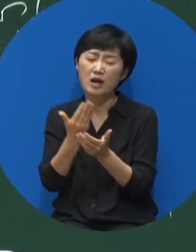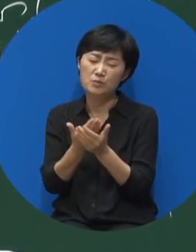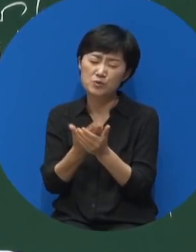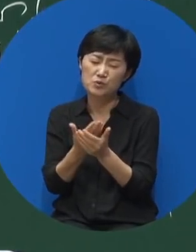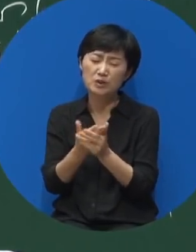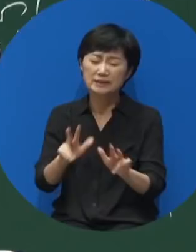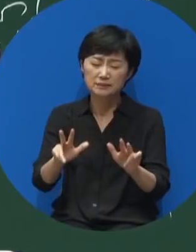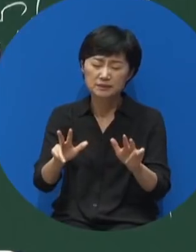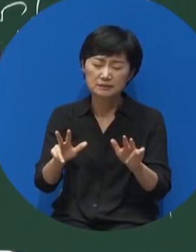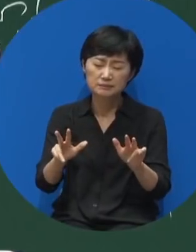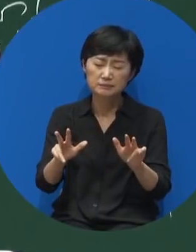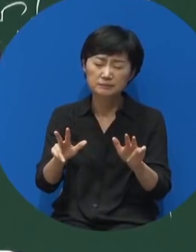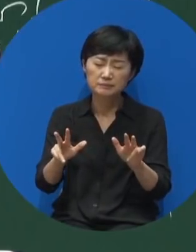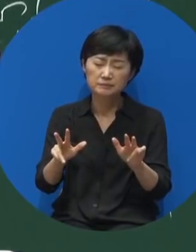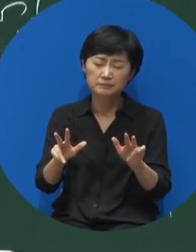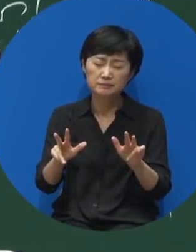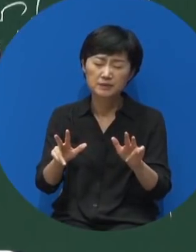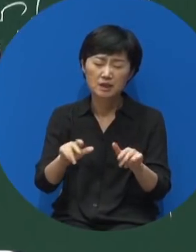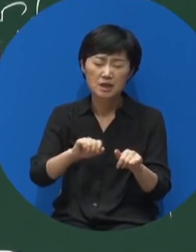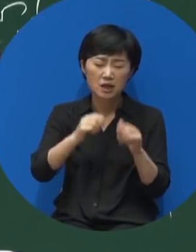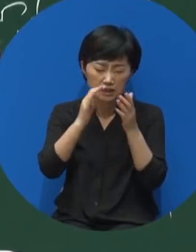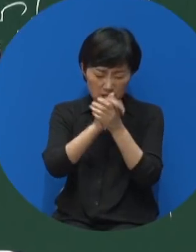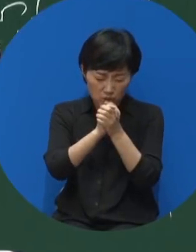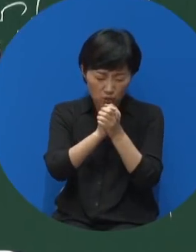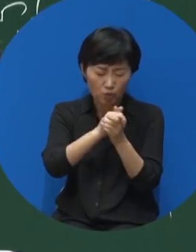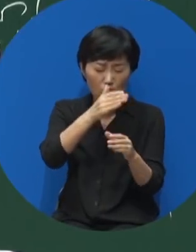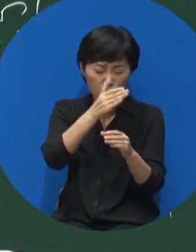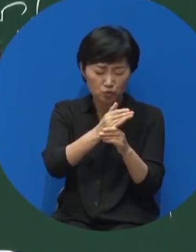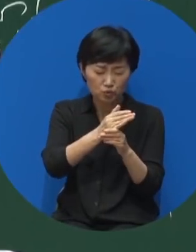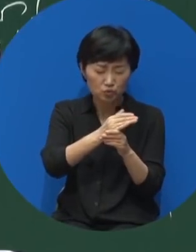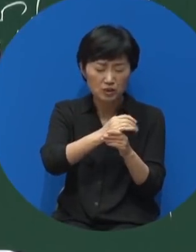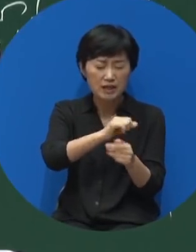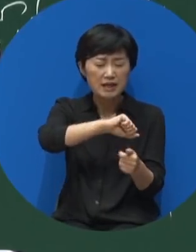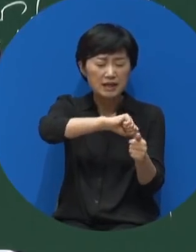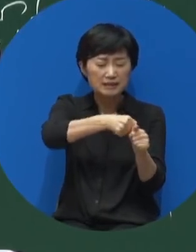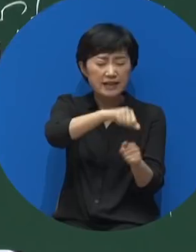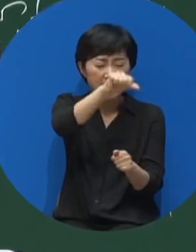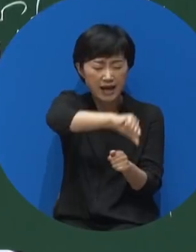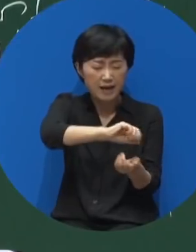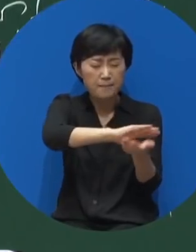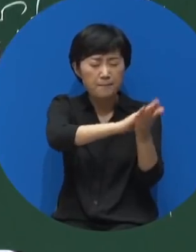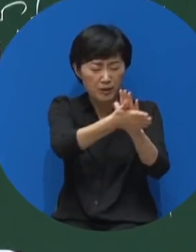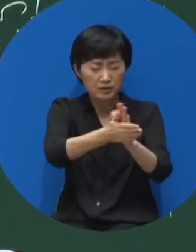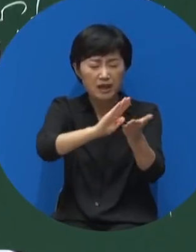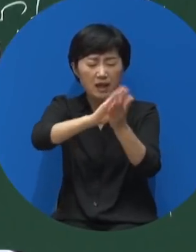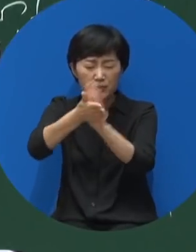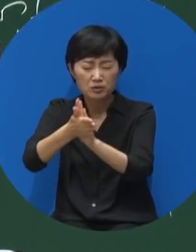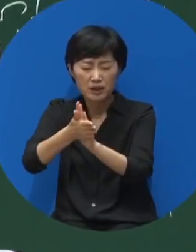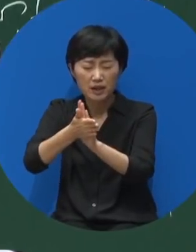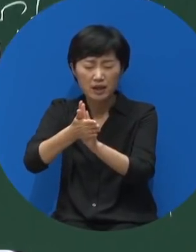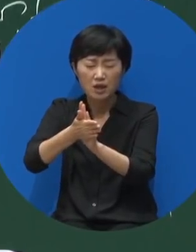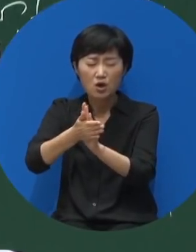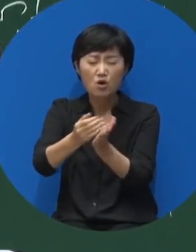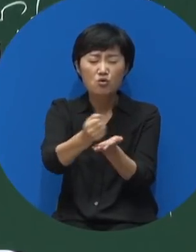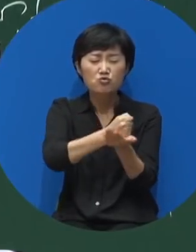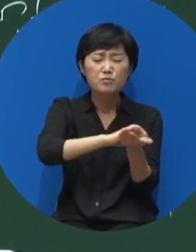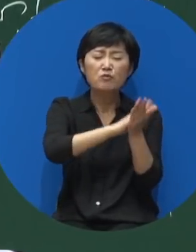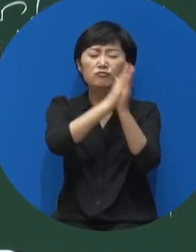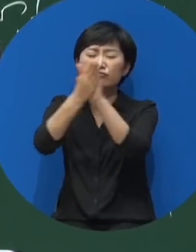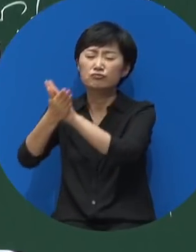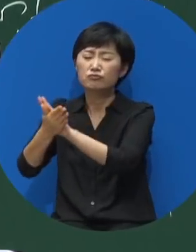지금 이 시간도 재앙이 무너지는 운명 바뀌는 역사가 일어나게 하옵소서.